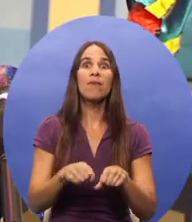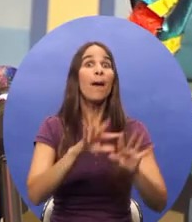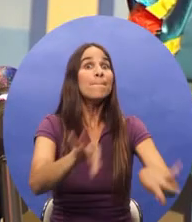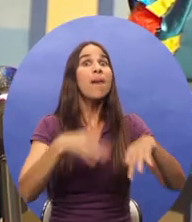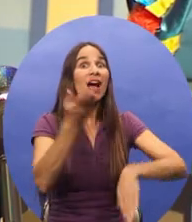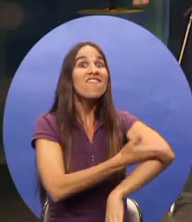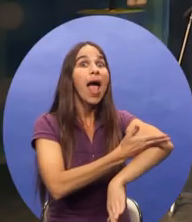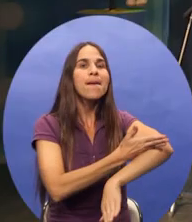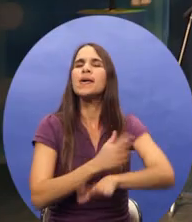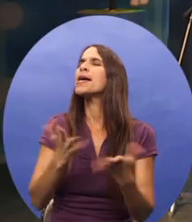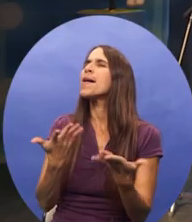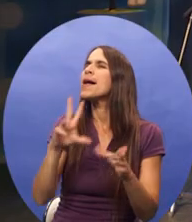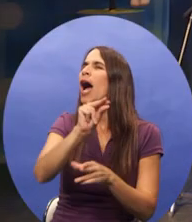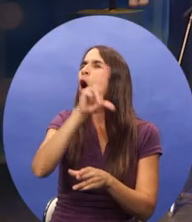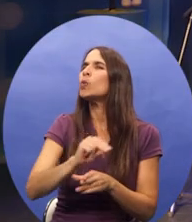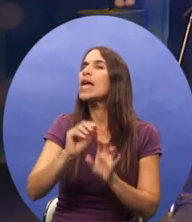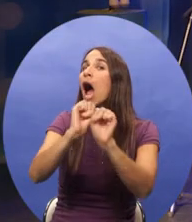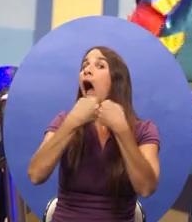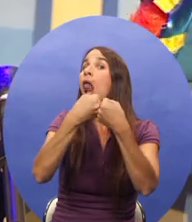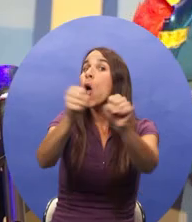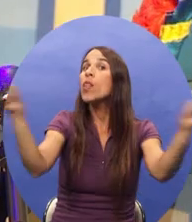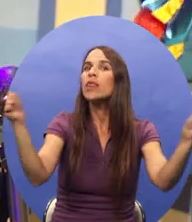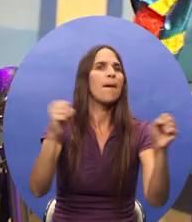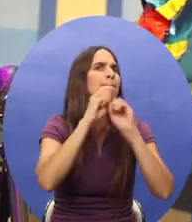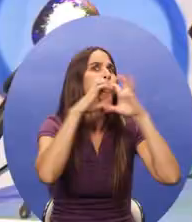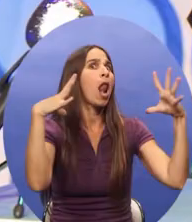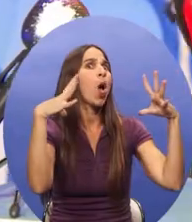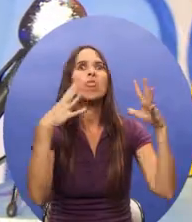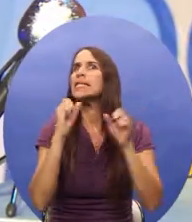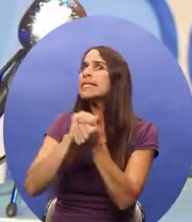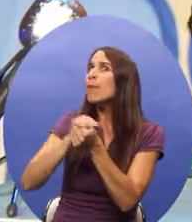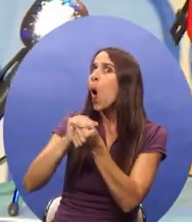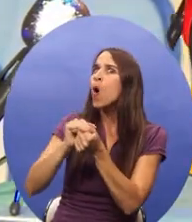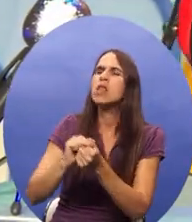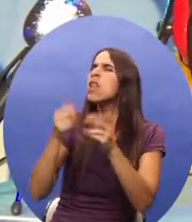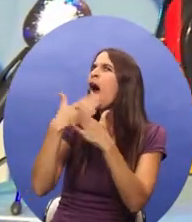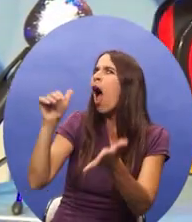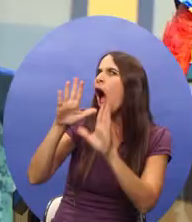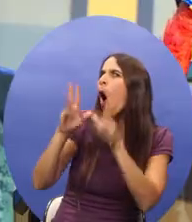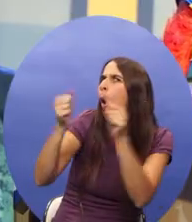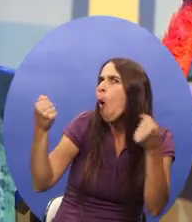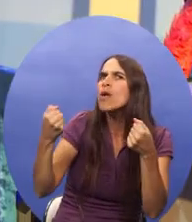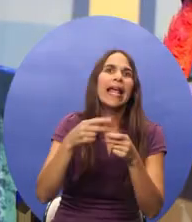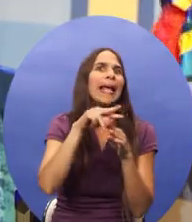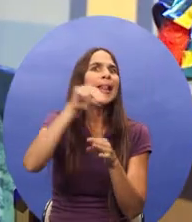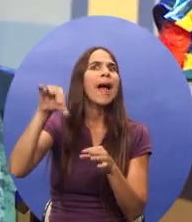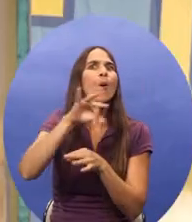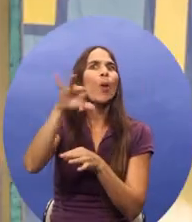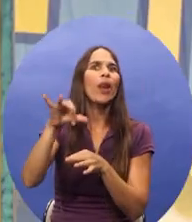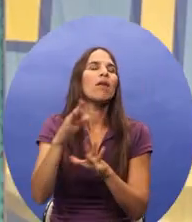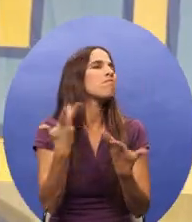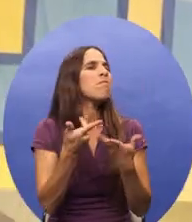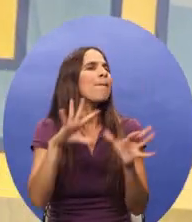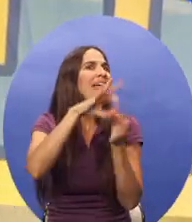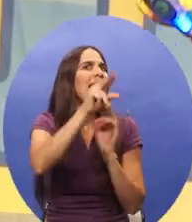אופניים! מקפיים! מה מתחרז עם חלון? בלון! סבון! אלון! הינמון!